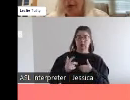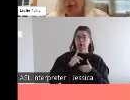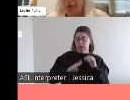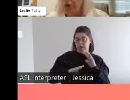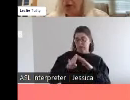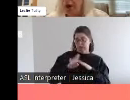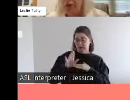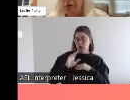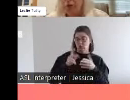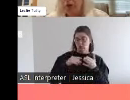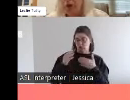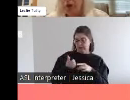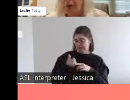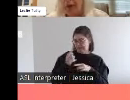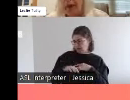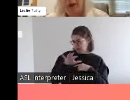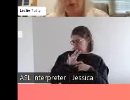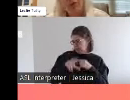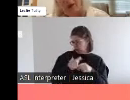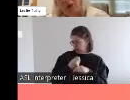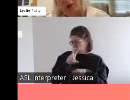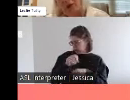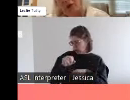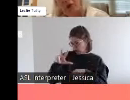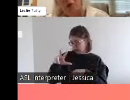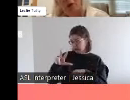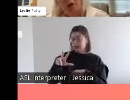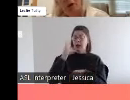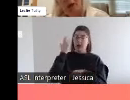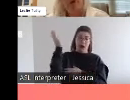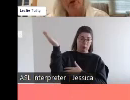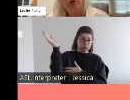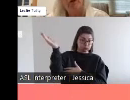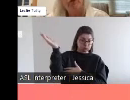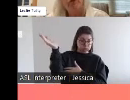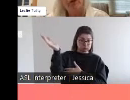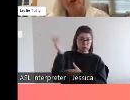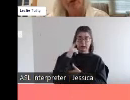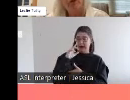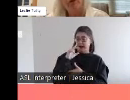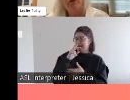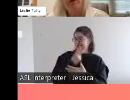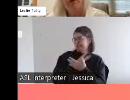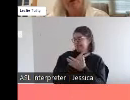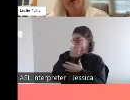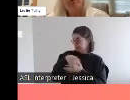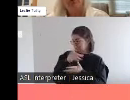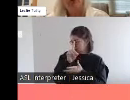la suivante. J'ai élaboré un programme en 2003 et je l'ai présenté